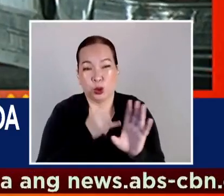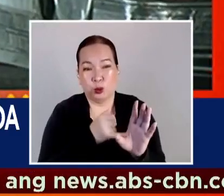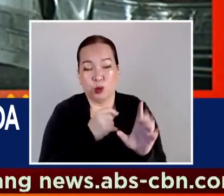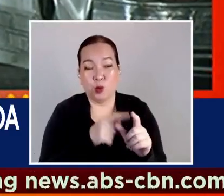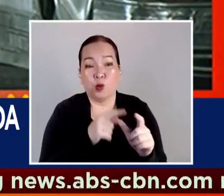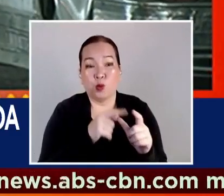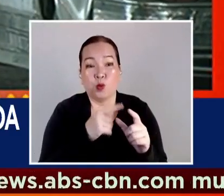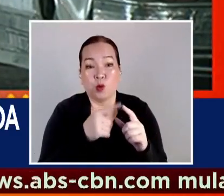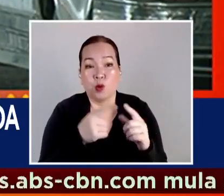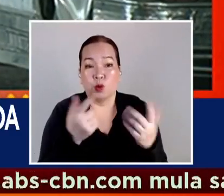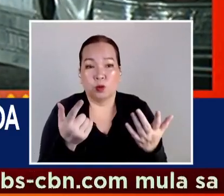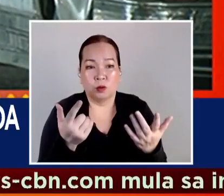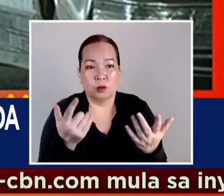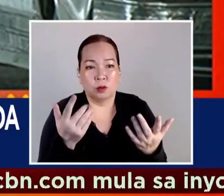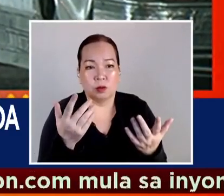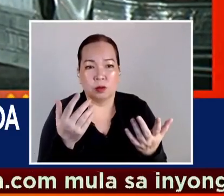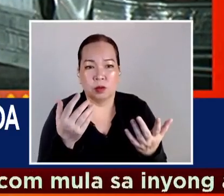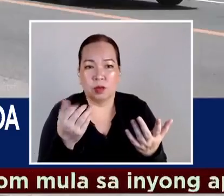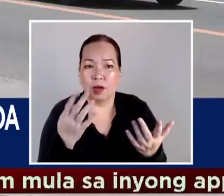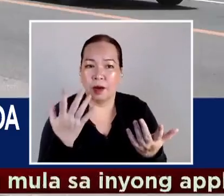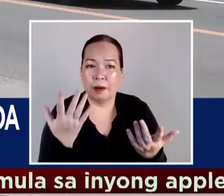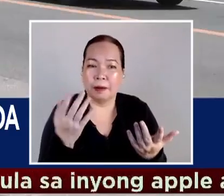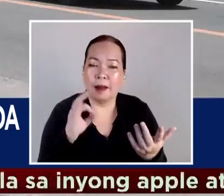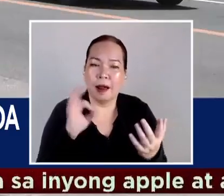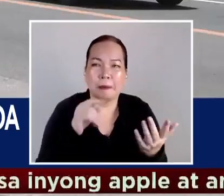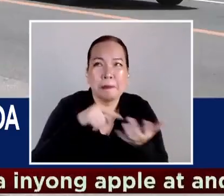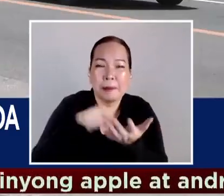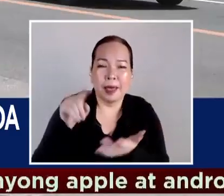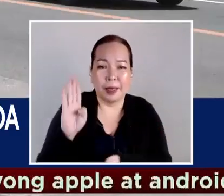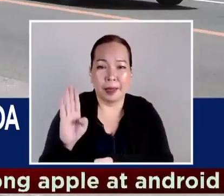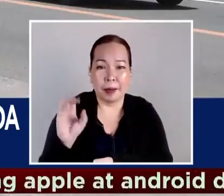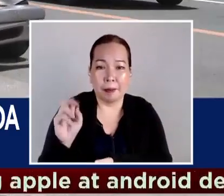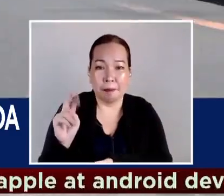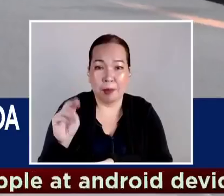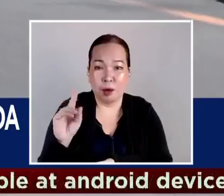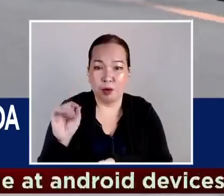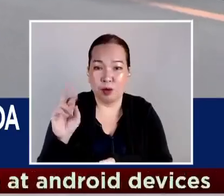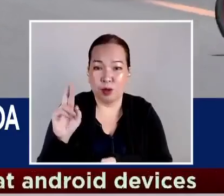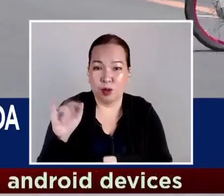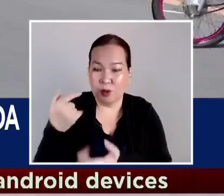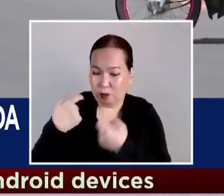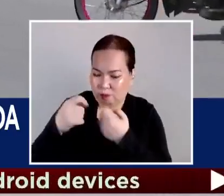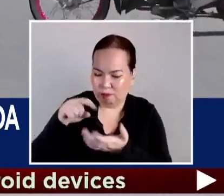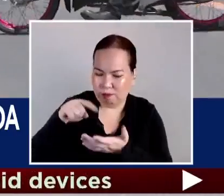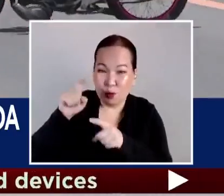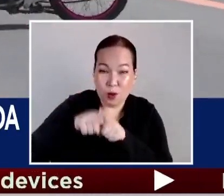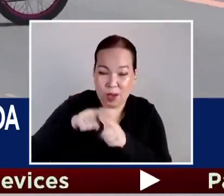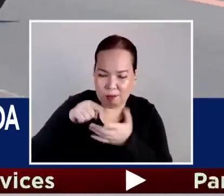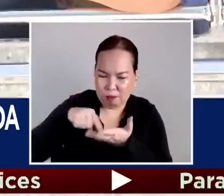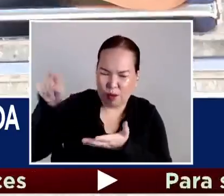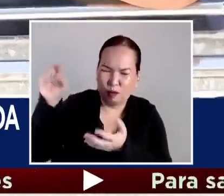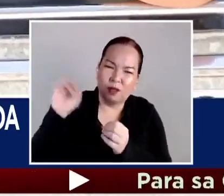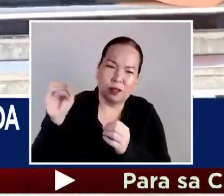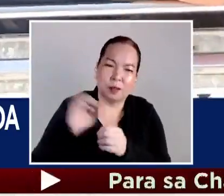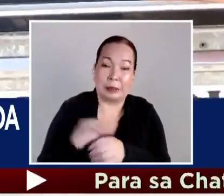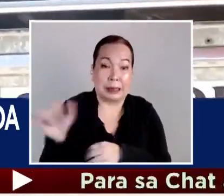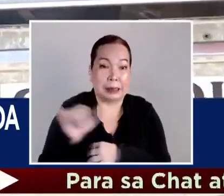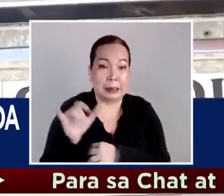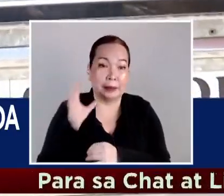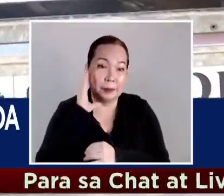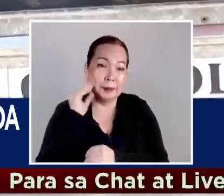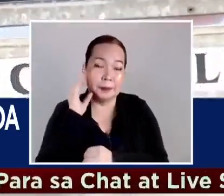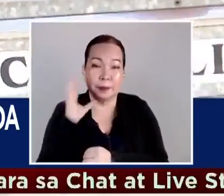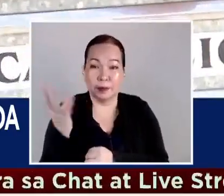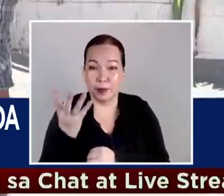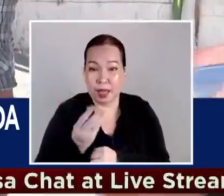ay wala rin talaga may boundary. Hindi nalalayo ang problema ng mga jeepney drivers sa Batangas City. Kahit bumiyahe